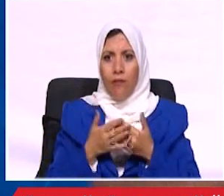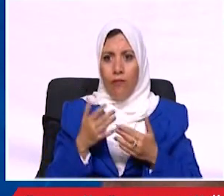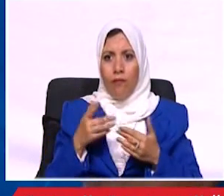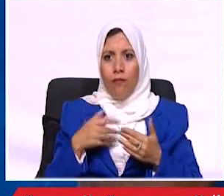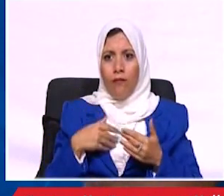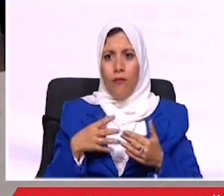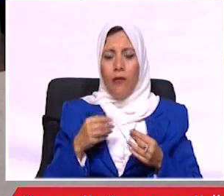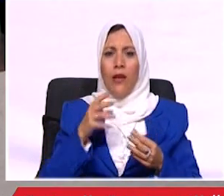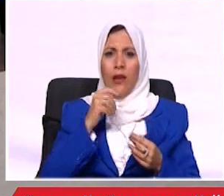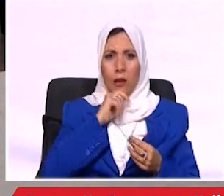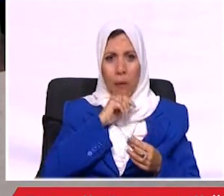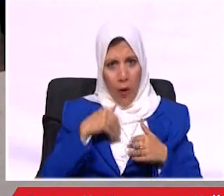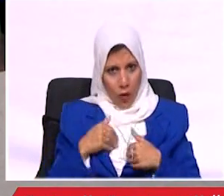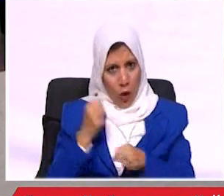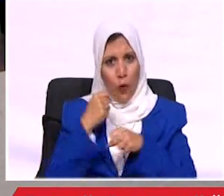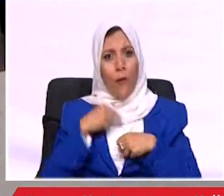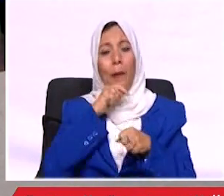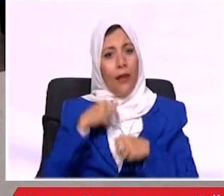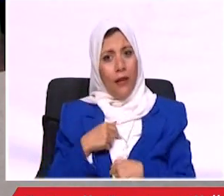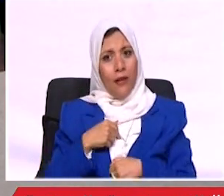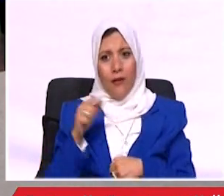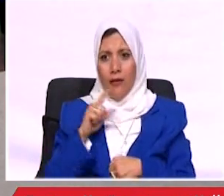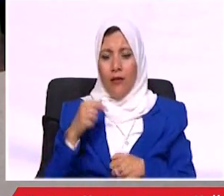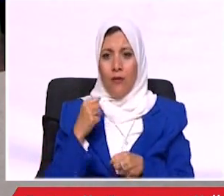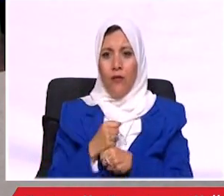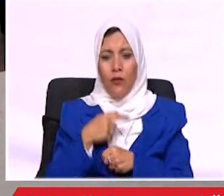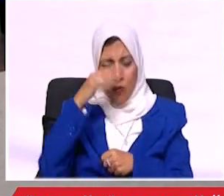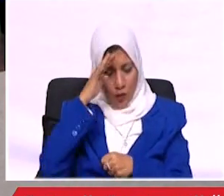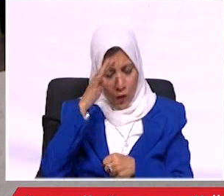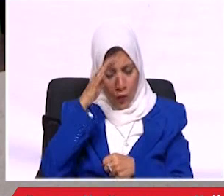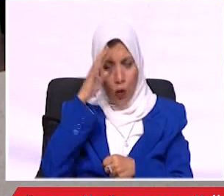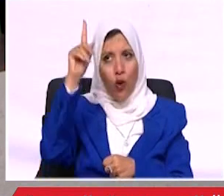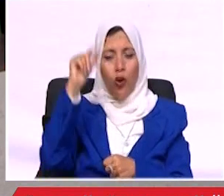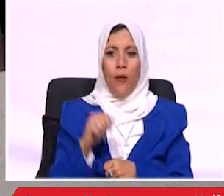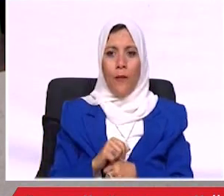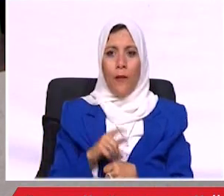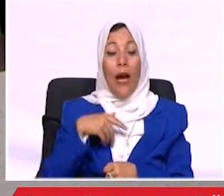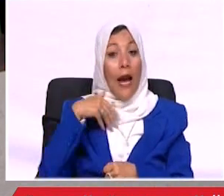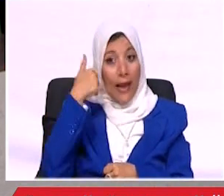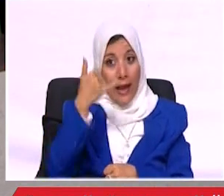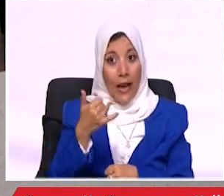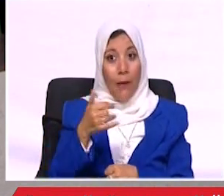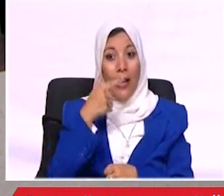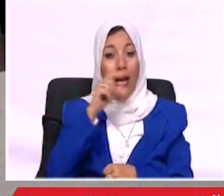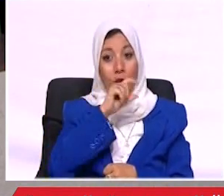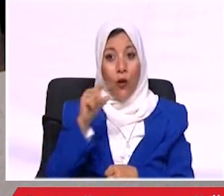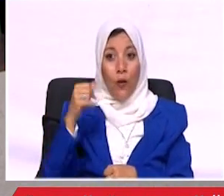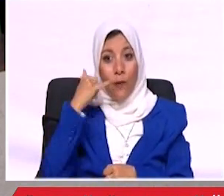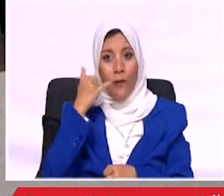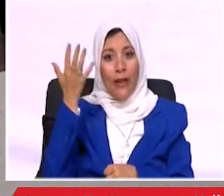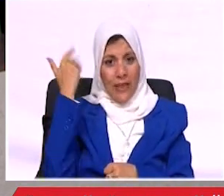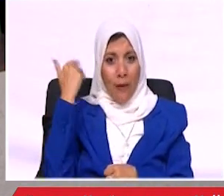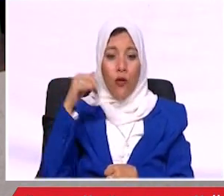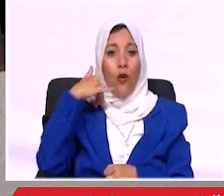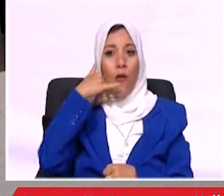موضوع حريمي جدا. فقلت له لا ماشي شكرا ان شاء الله. قال لي هبكلمك، كان عايز رقمي، فما كانش في موبايلات